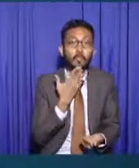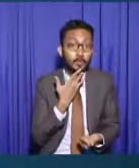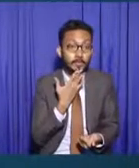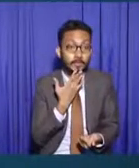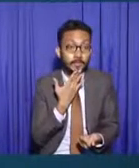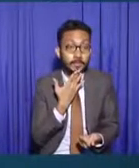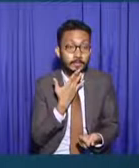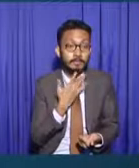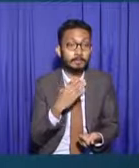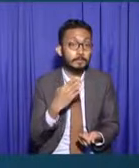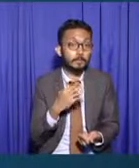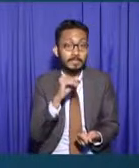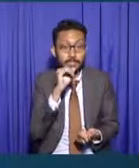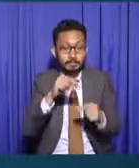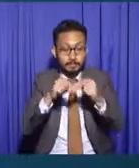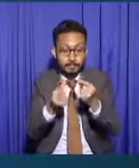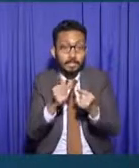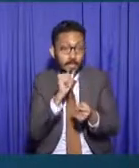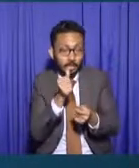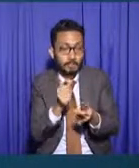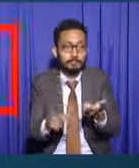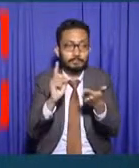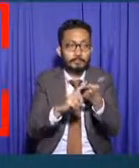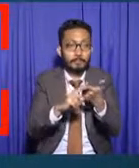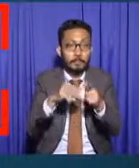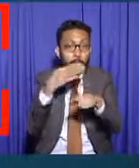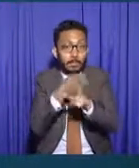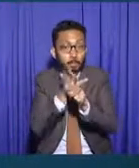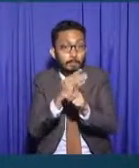bentuk biji benih warna